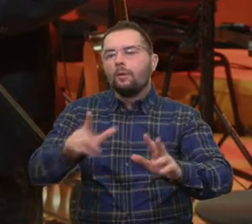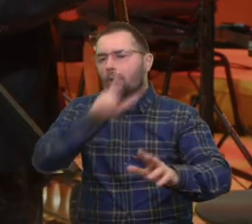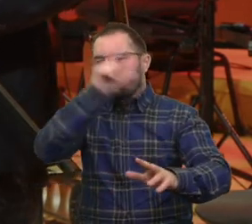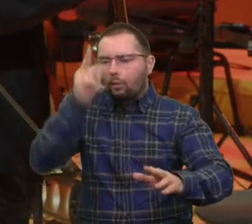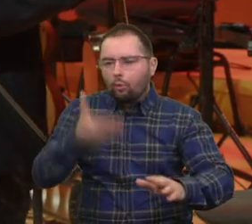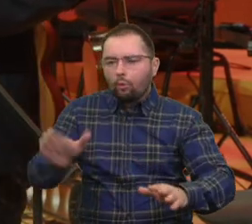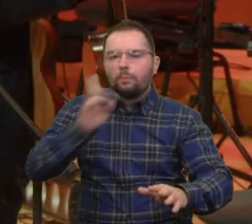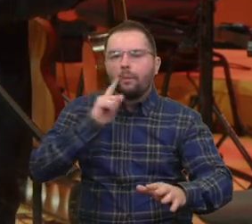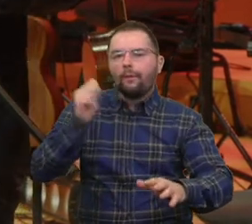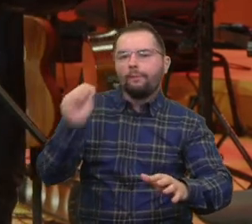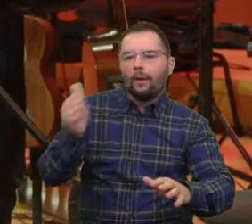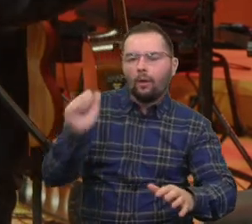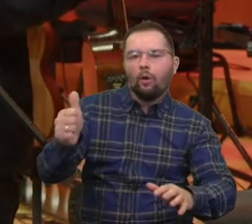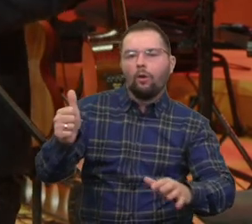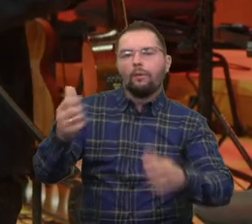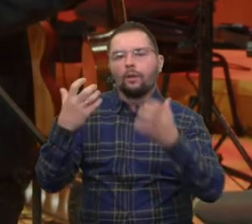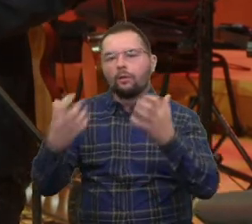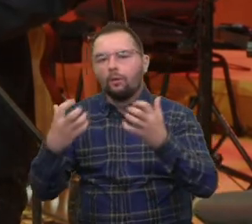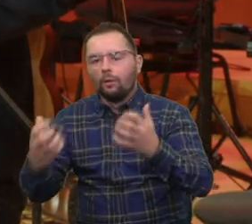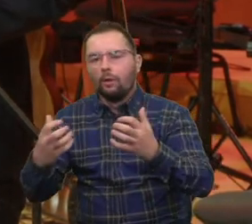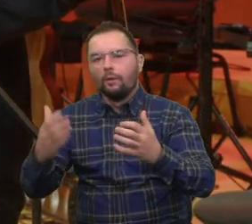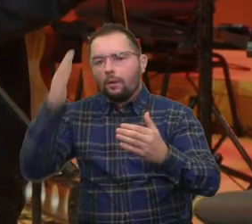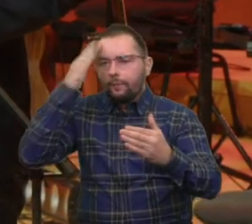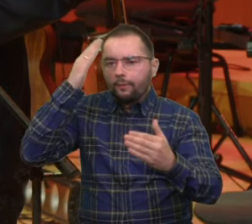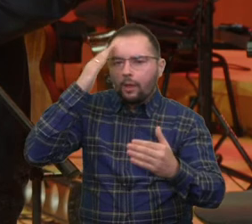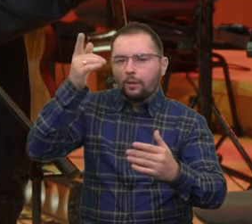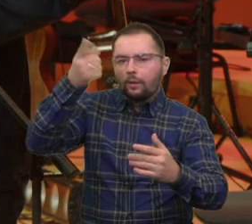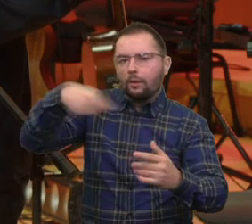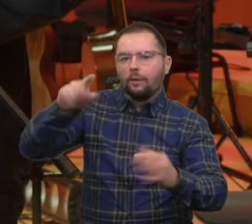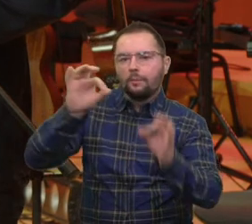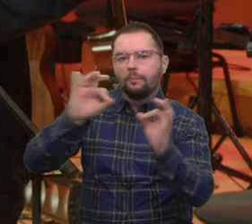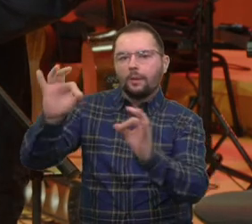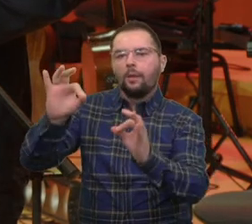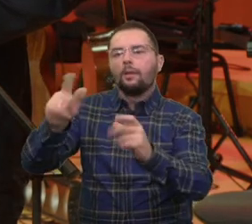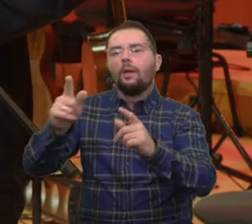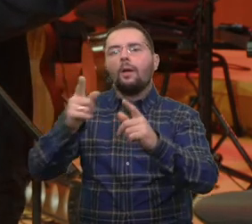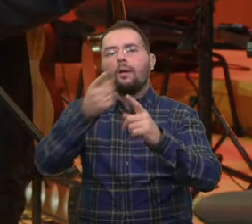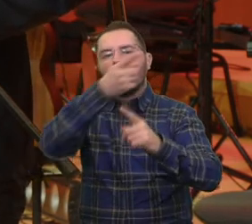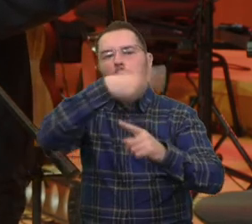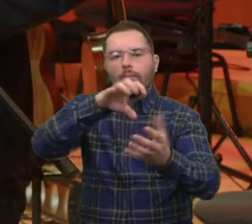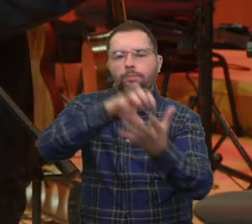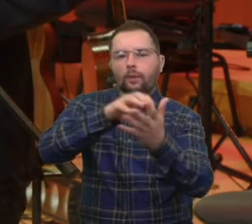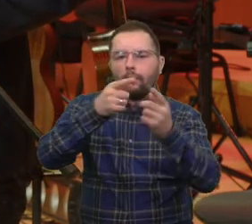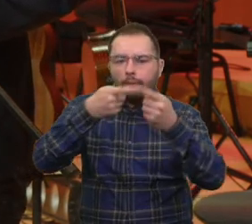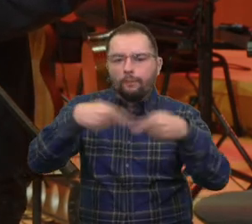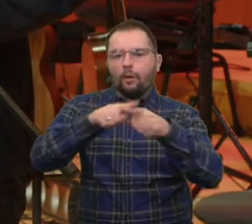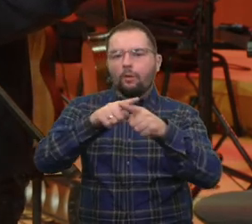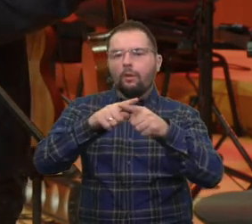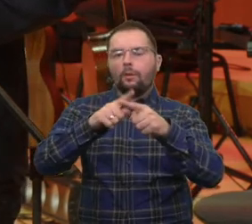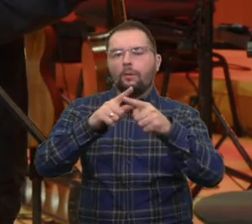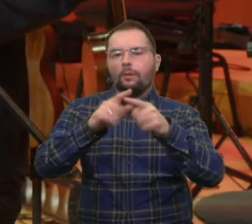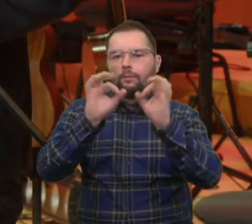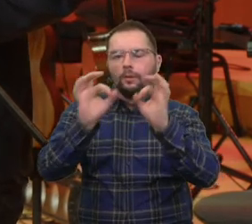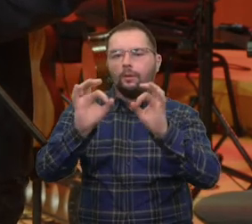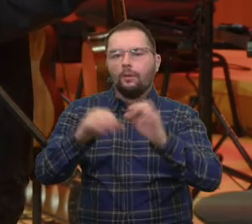i fachowi eksperci, i chcący, dzięki którym to dzieło się powiodło. Na naszą scenę